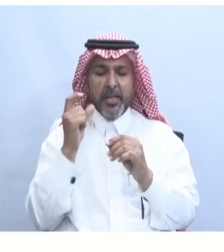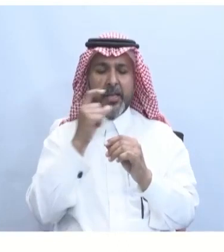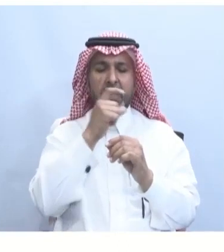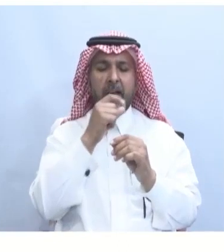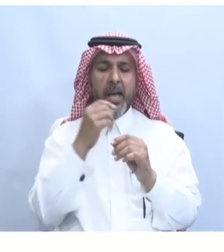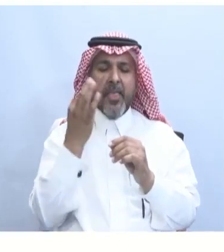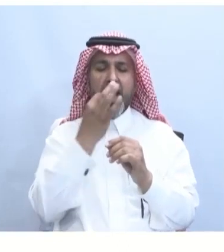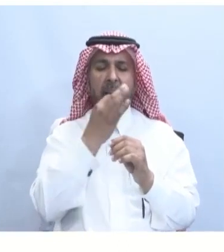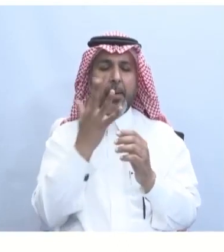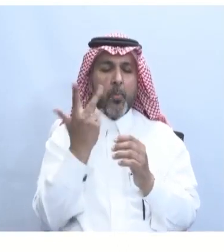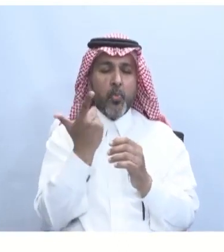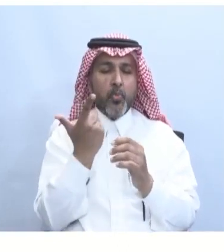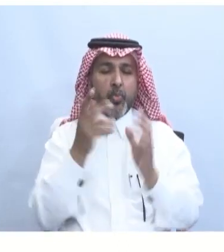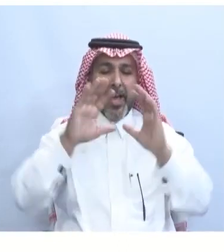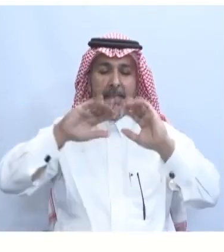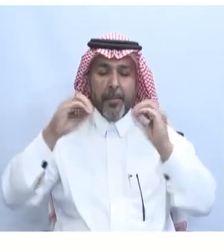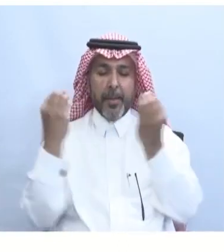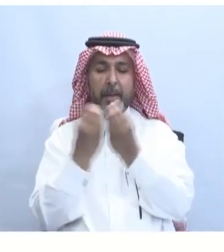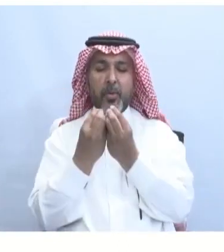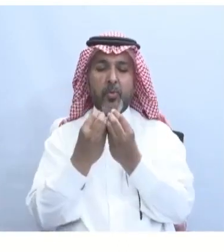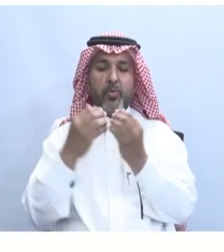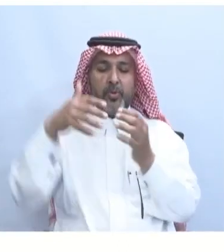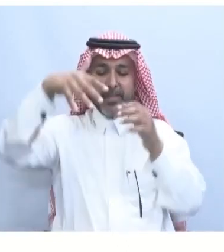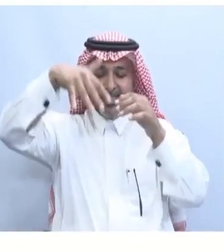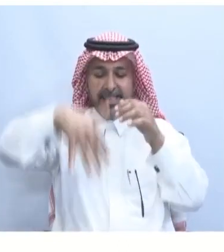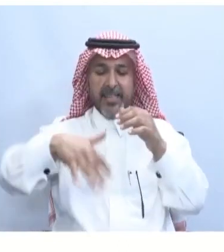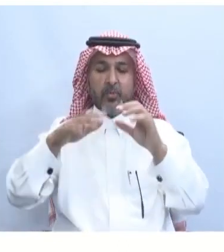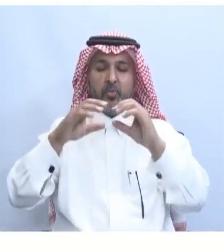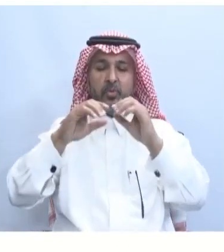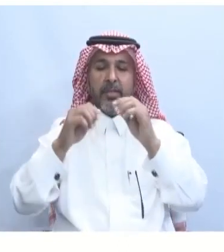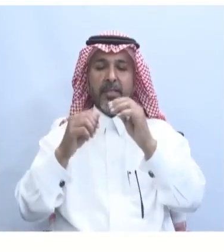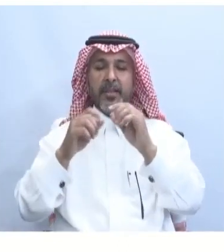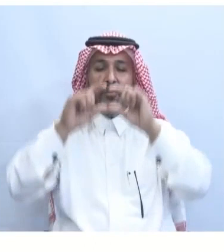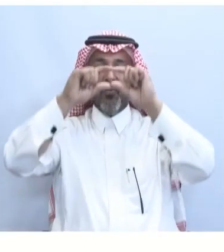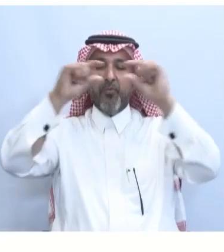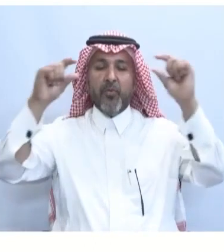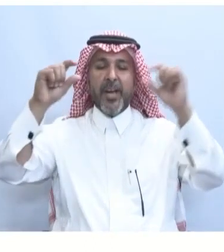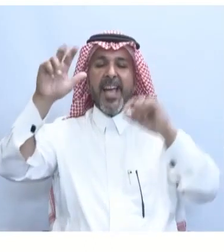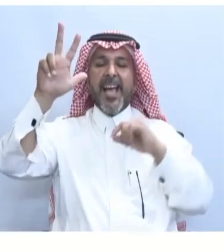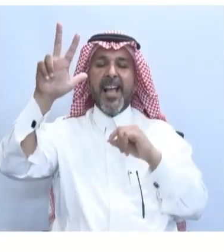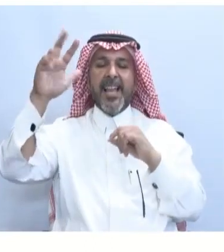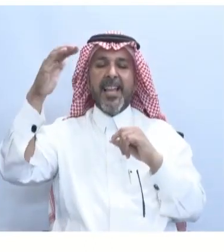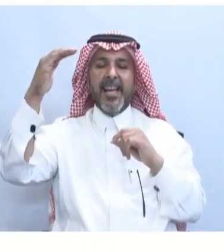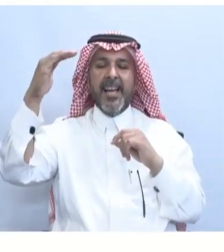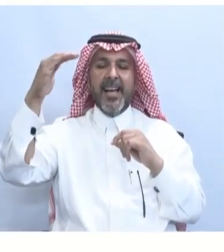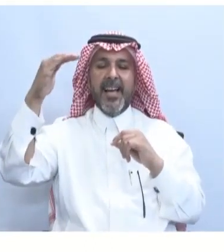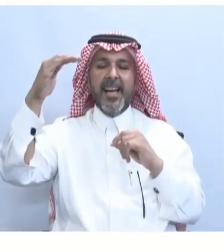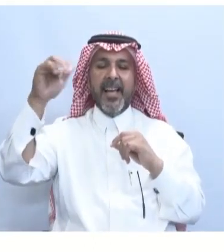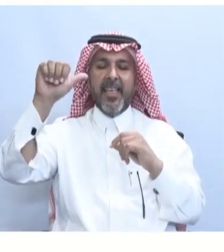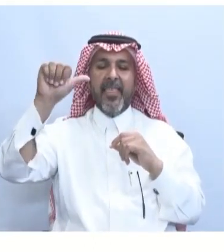العلوم والاداب والصناعات والطب ايضا ويشهد لنا التاريخ بهذه الحضاره